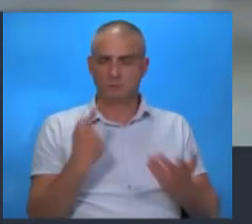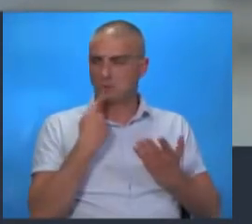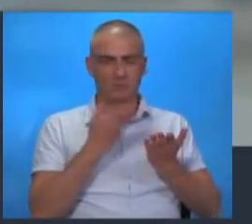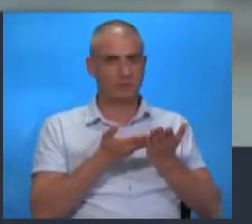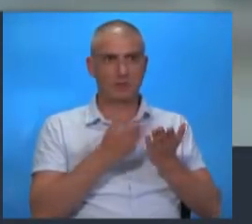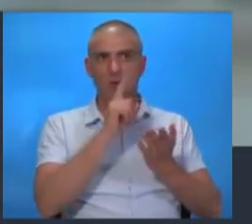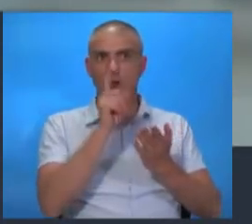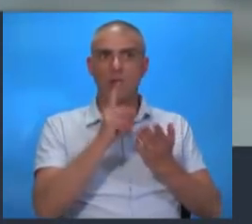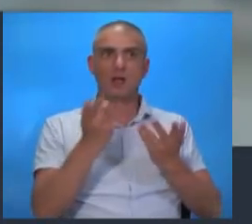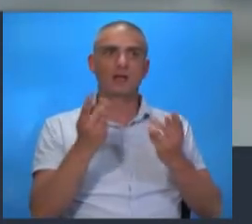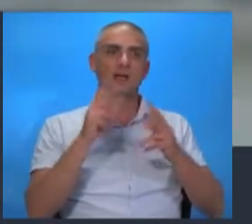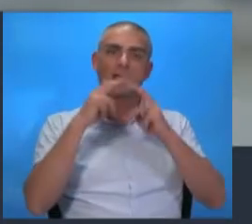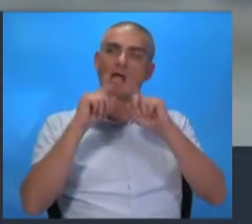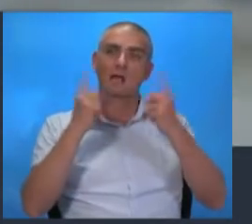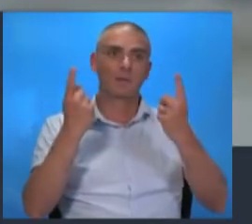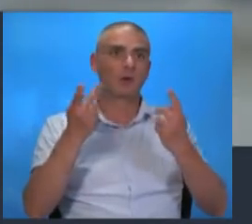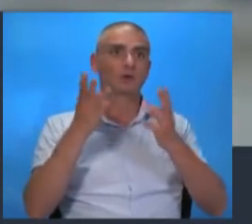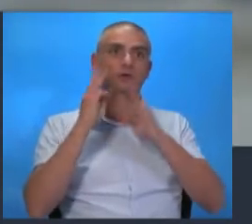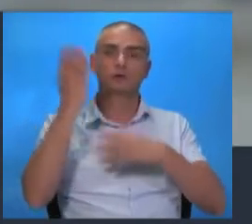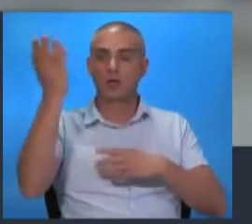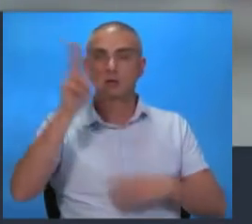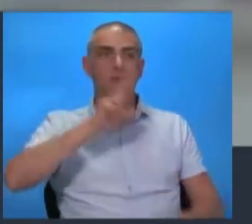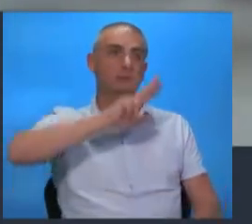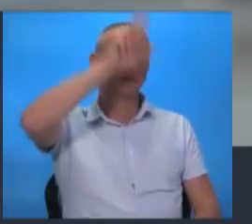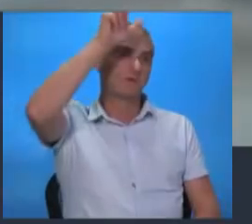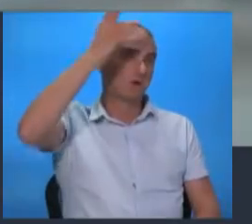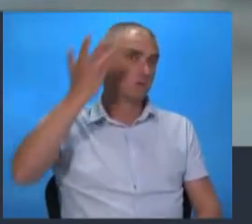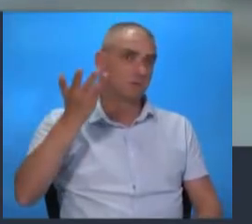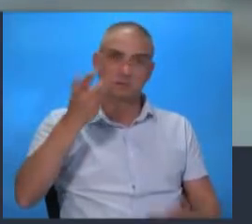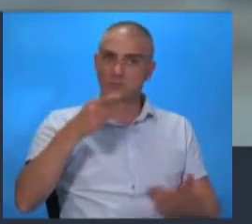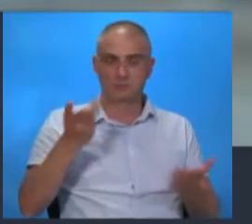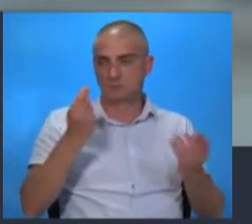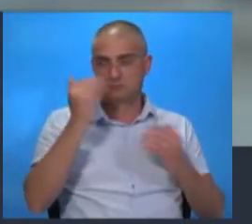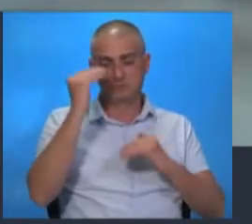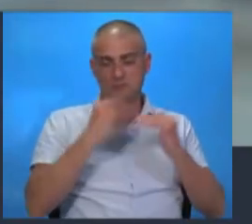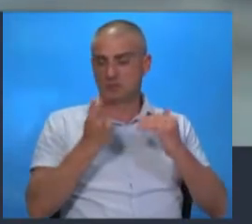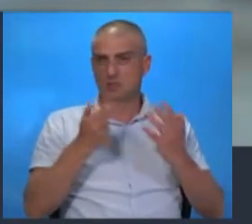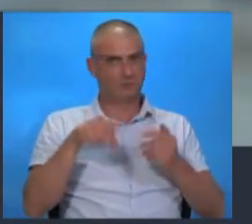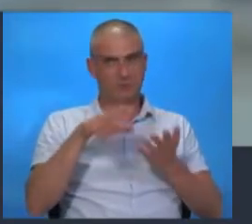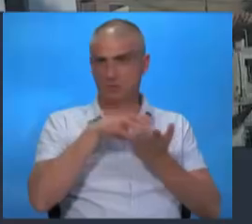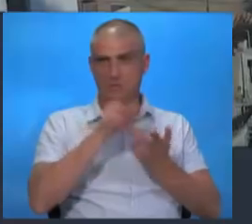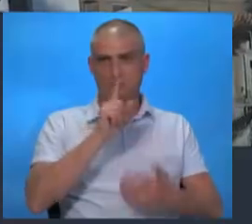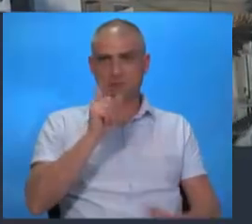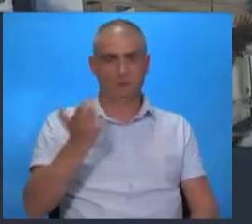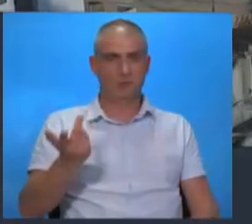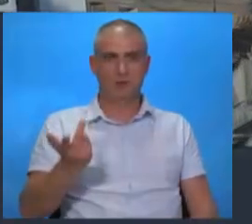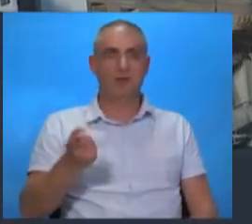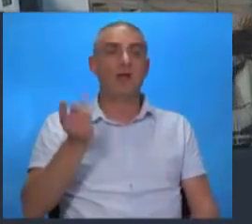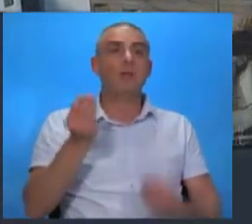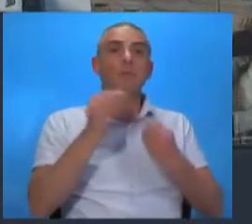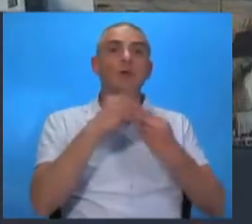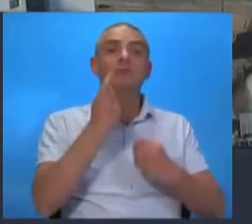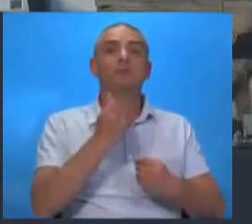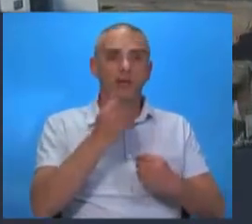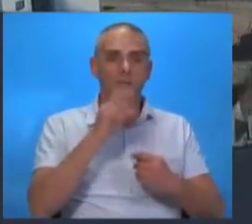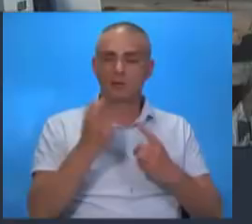שזה מתבטא בערים אחרות, שדרות, בצפון אולי, שם מתבטא את הירד במחיר, לא במרכז. בנוסף למחירים,